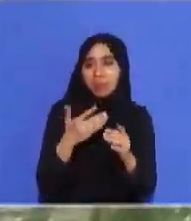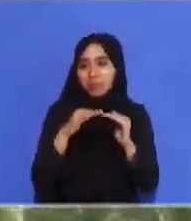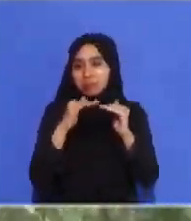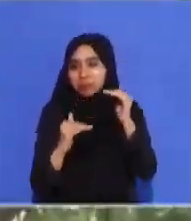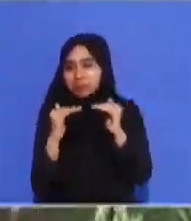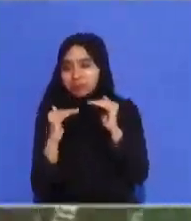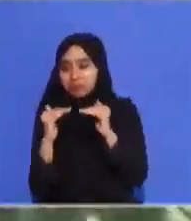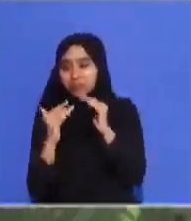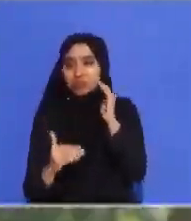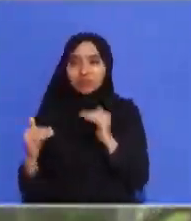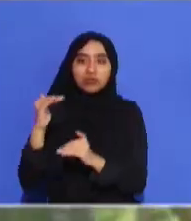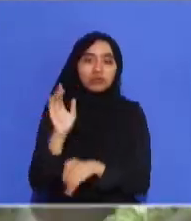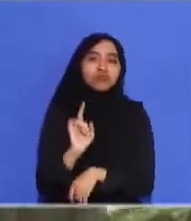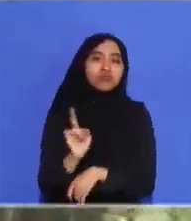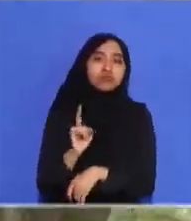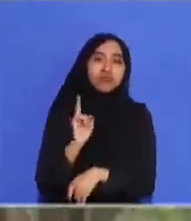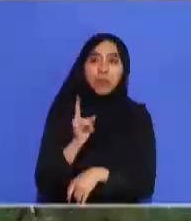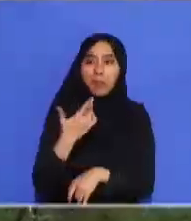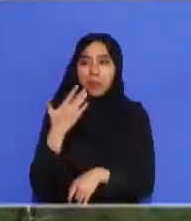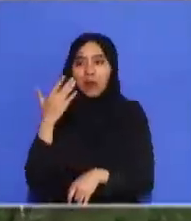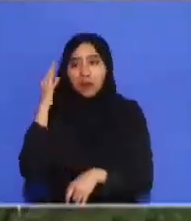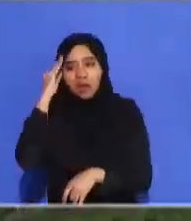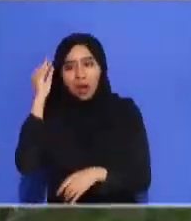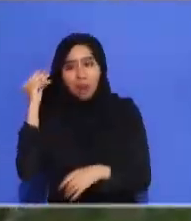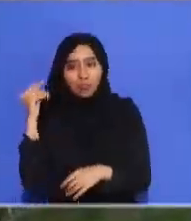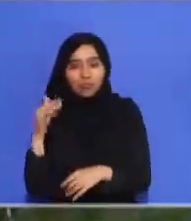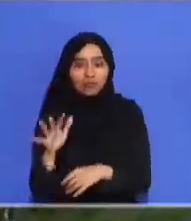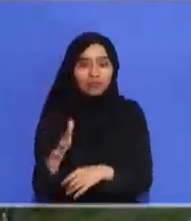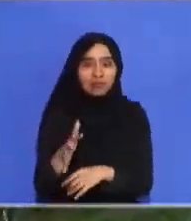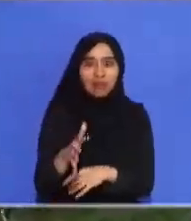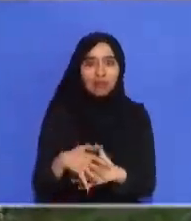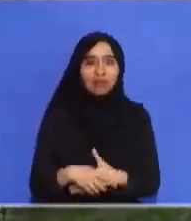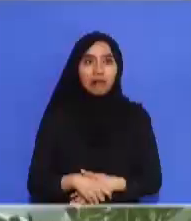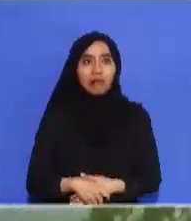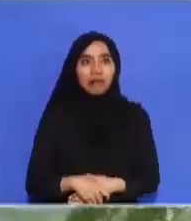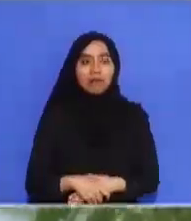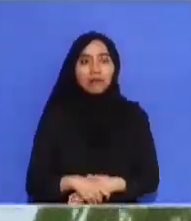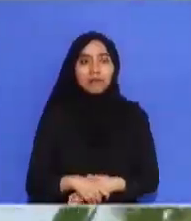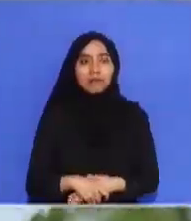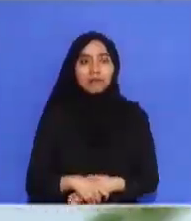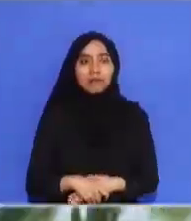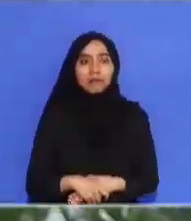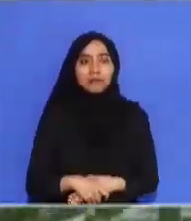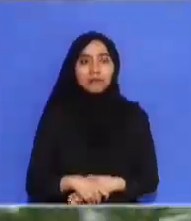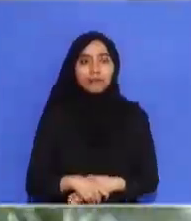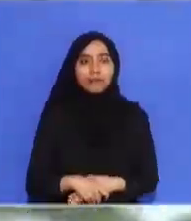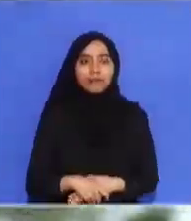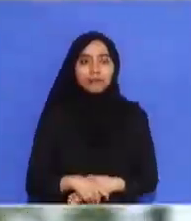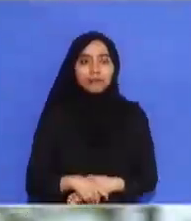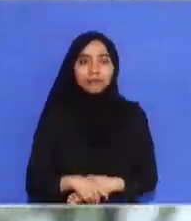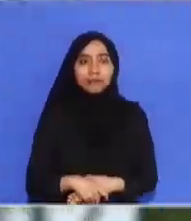kelangkungan jalaran saget damel rikmontok Lan infertilitas mekaten adinugraho Lan Wendi wicaks asung